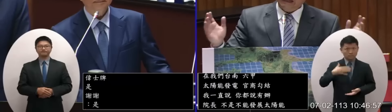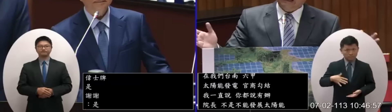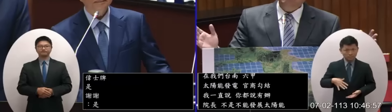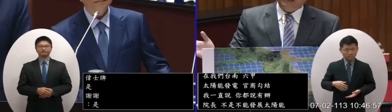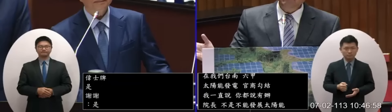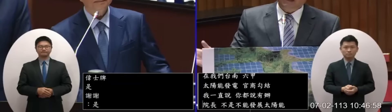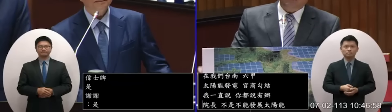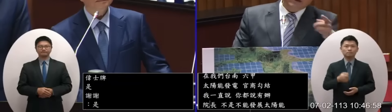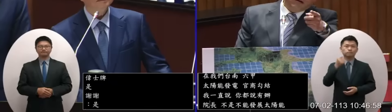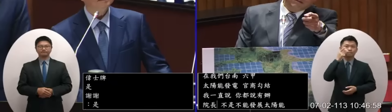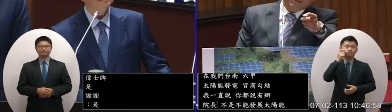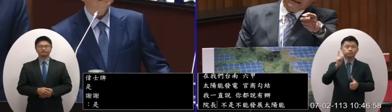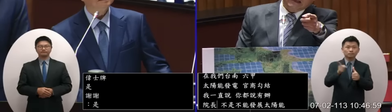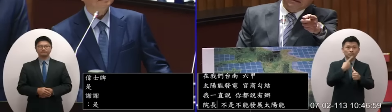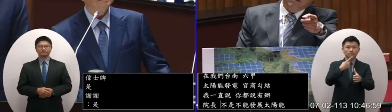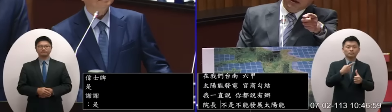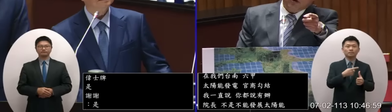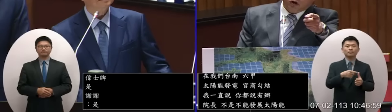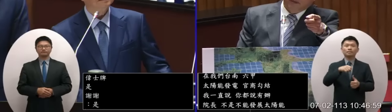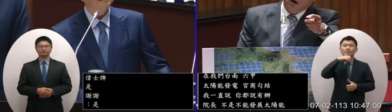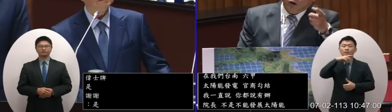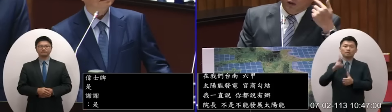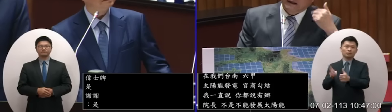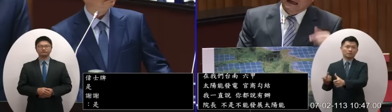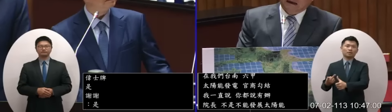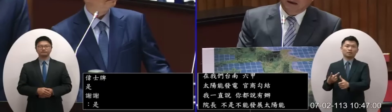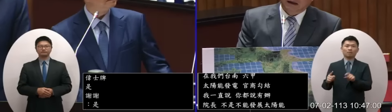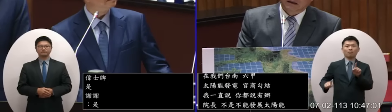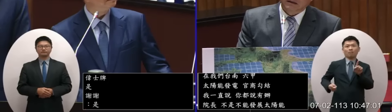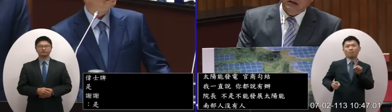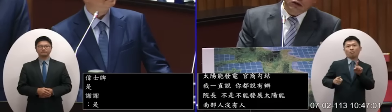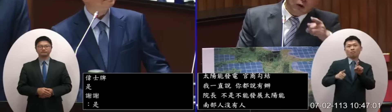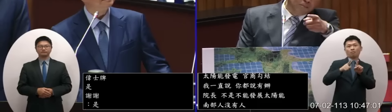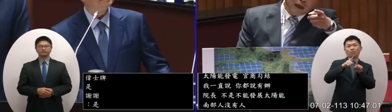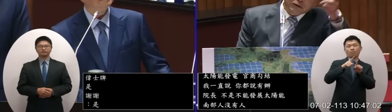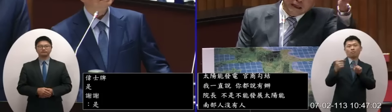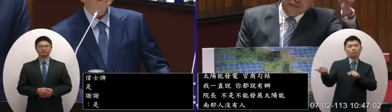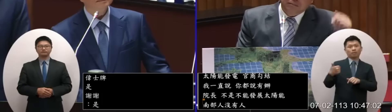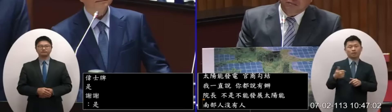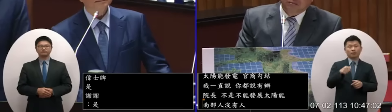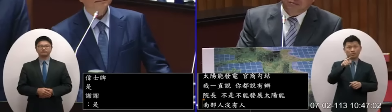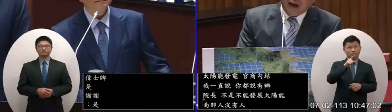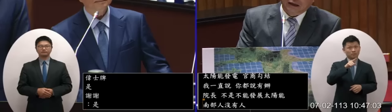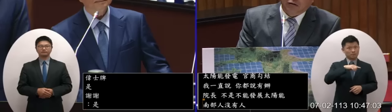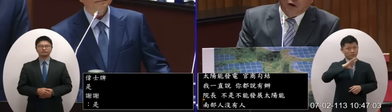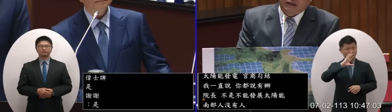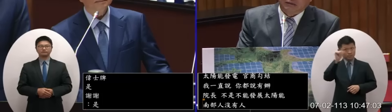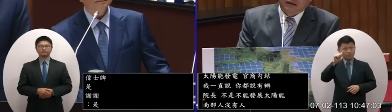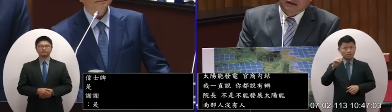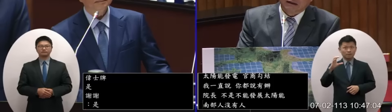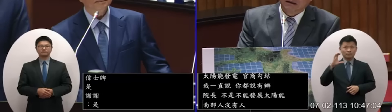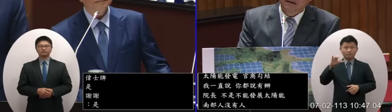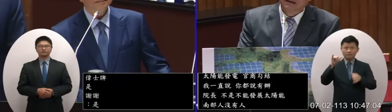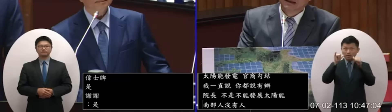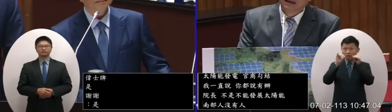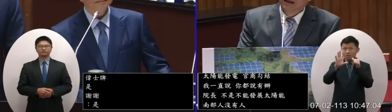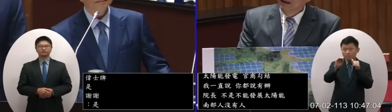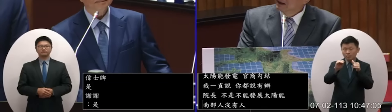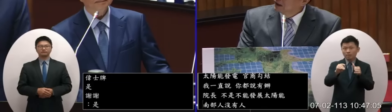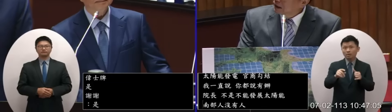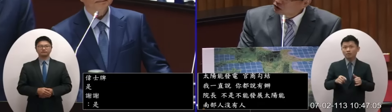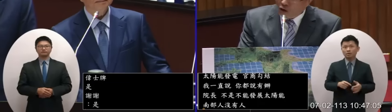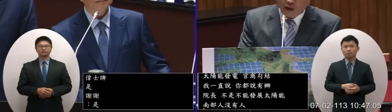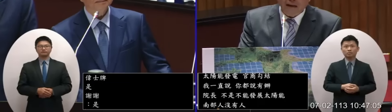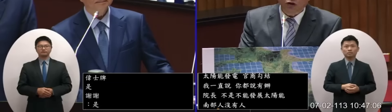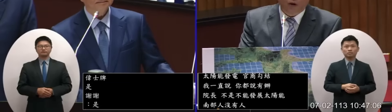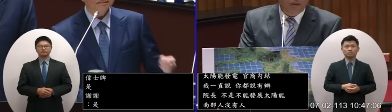南第一名，屏東即馬要第二名，要六強要六過阮台南啊！你即逝毋知有等於幫了看者無啊？